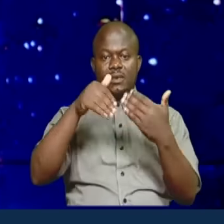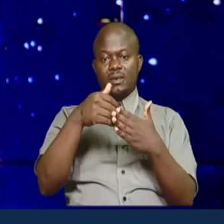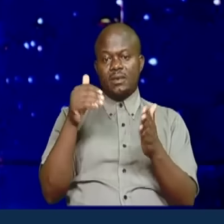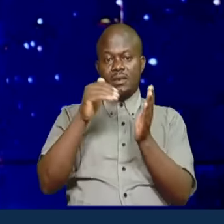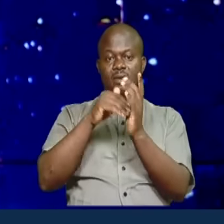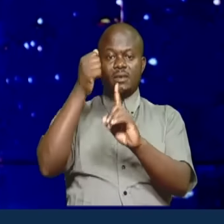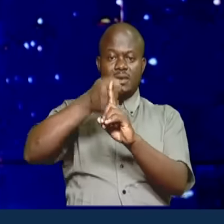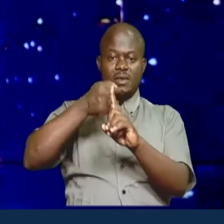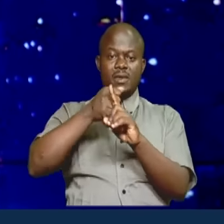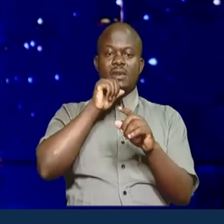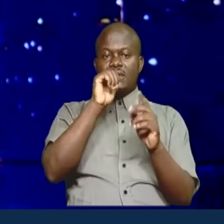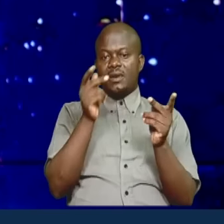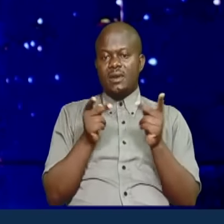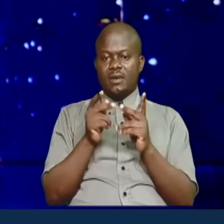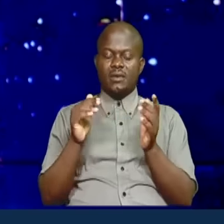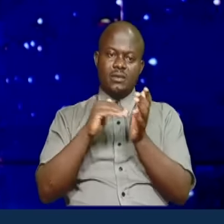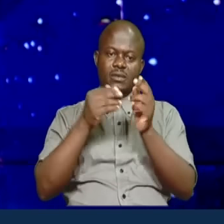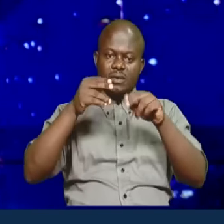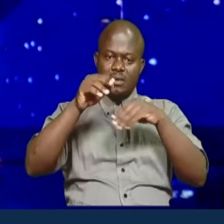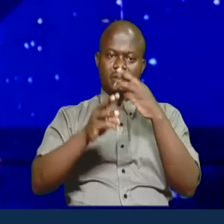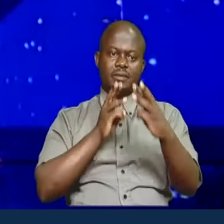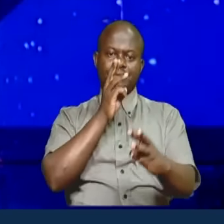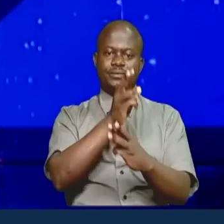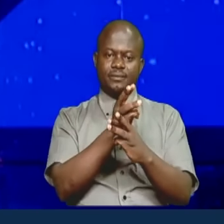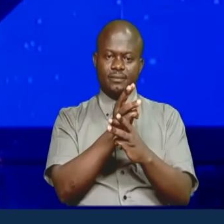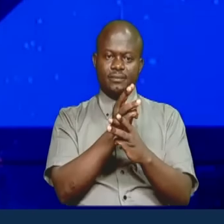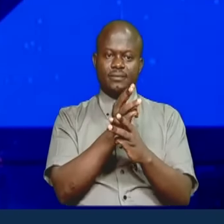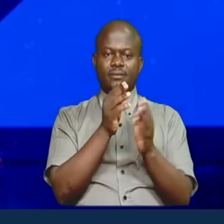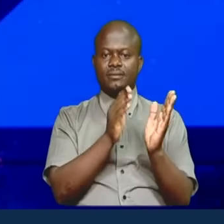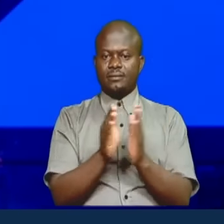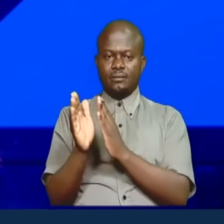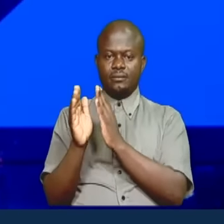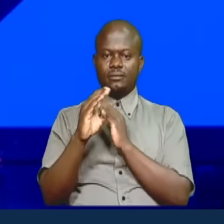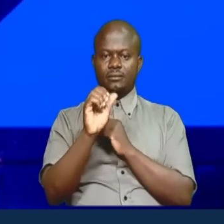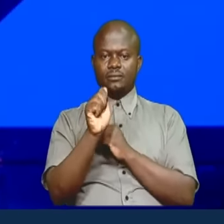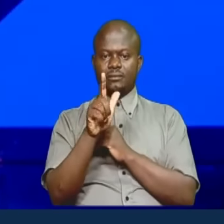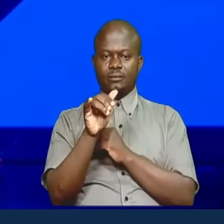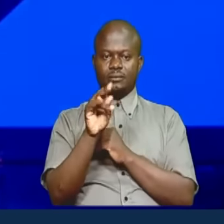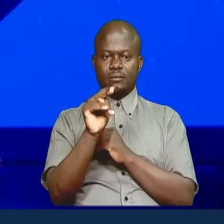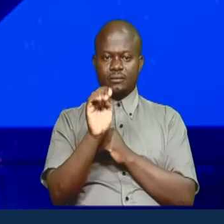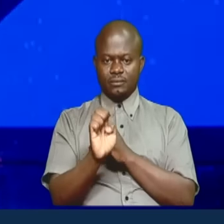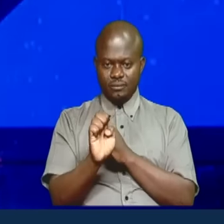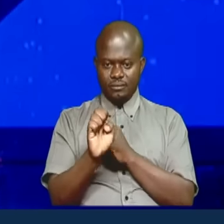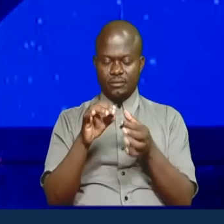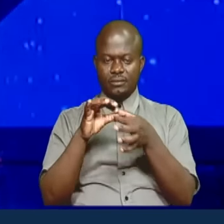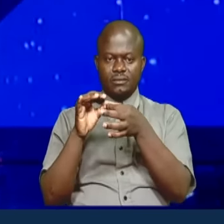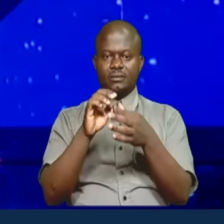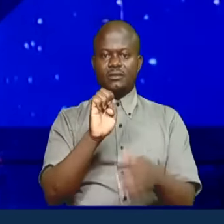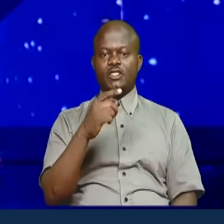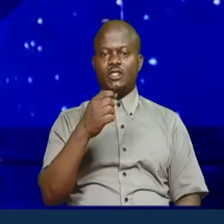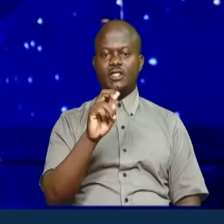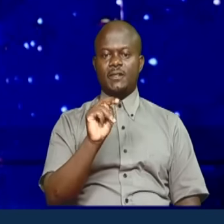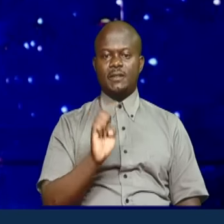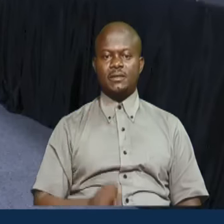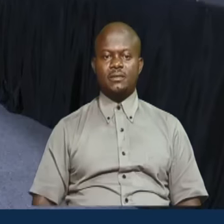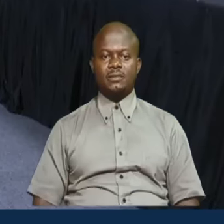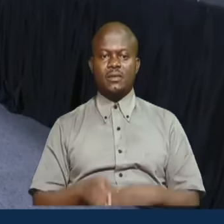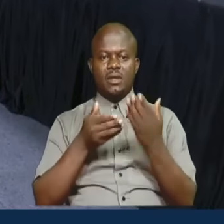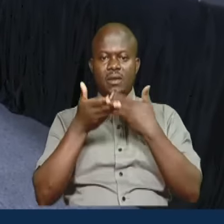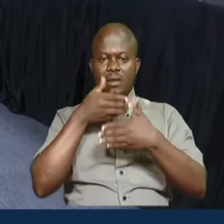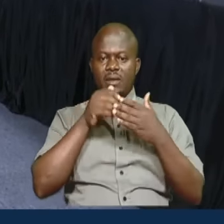ko nta handi zongera kubaho ku isi. Inkuru yateguwe na Karine Umutoni afatanije na Eugene Ndayisaba. Mu